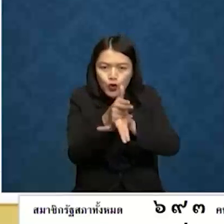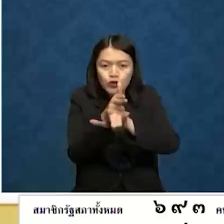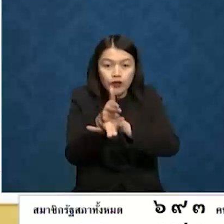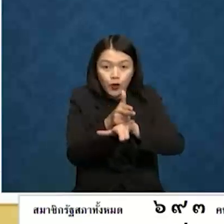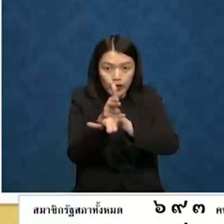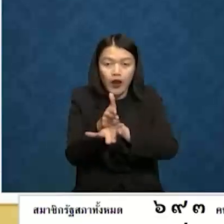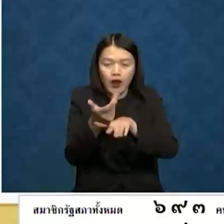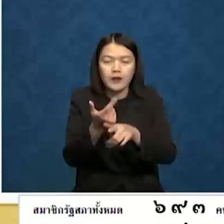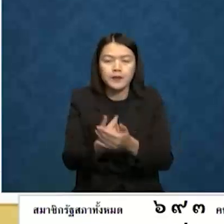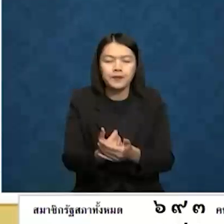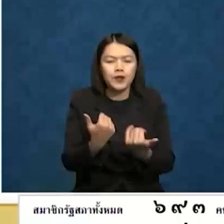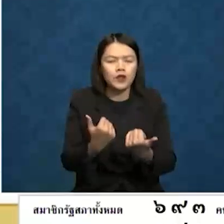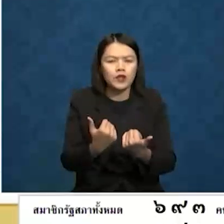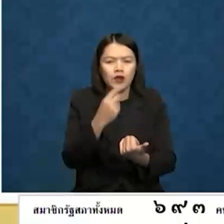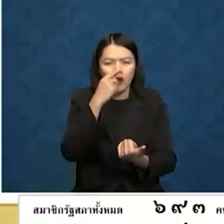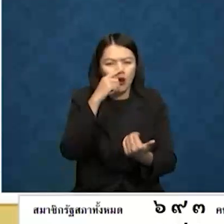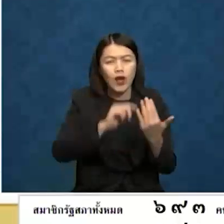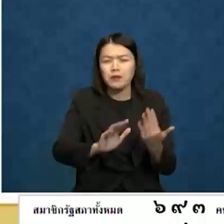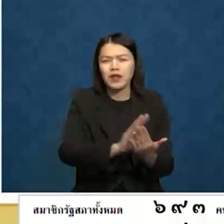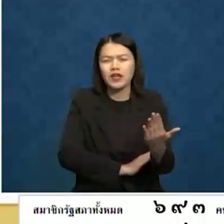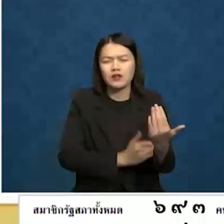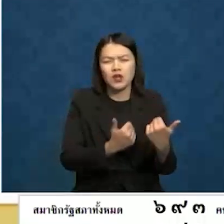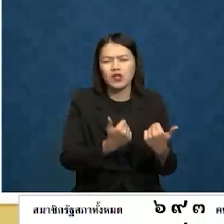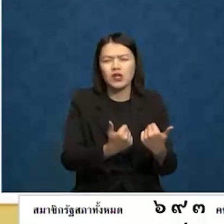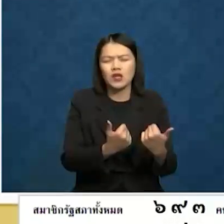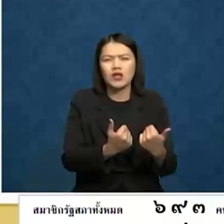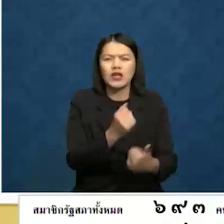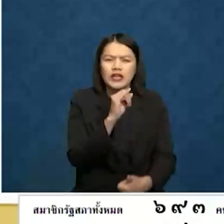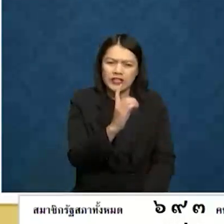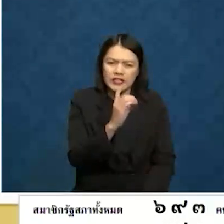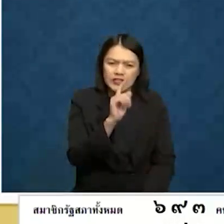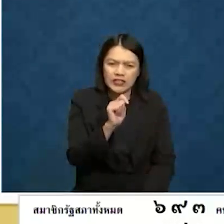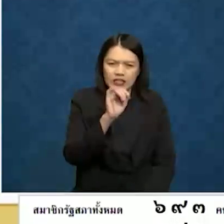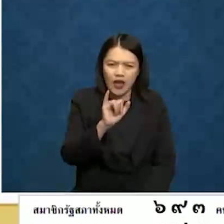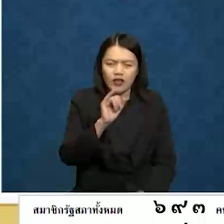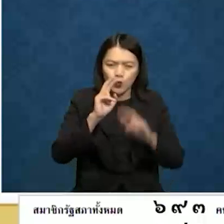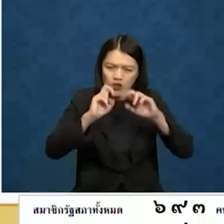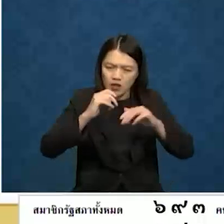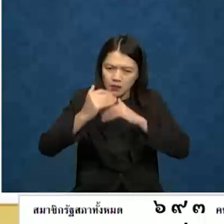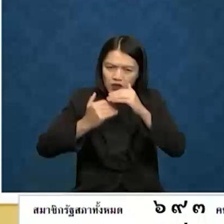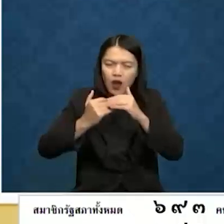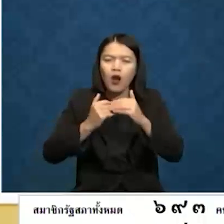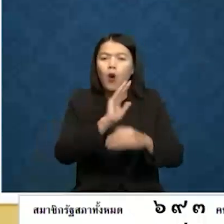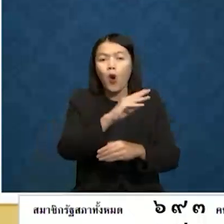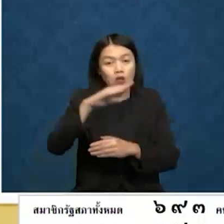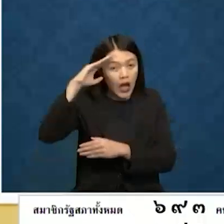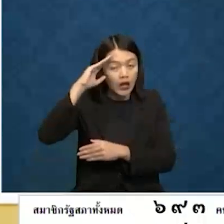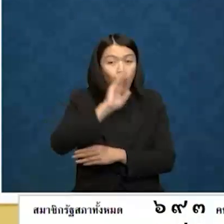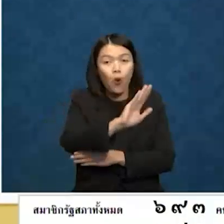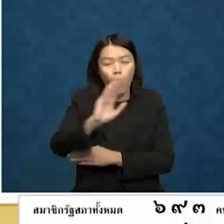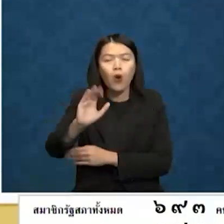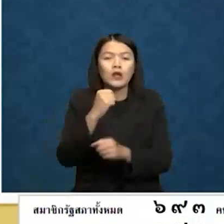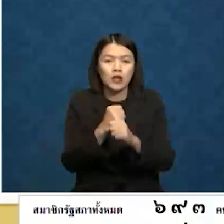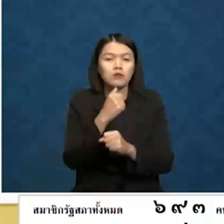ขณะนี้ขีดความสามารถในของประเทศไทยเช่น DTI และหน่วยงานวิจัยพัฒนาของแต่ละเหล่าทัพเขาสามาร